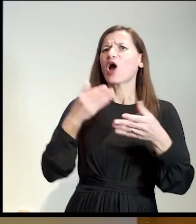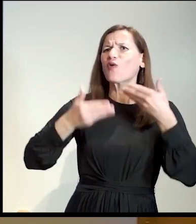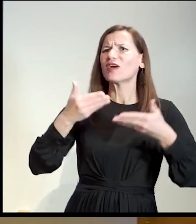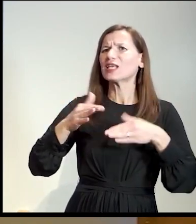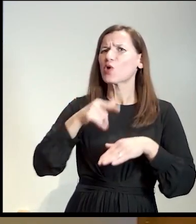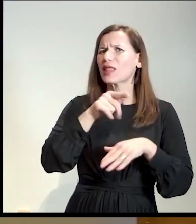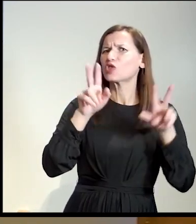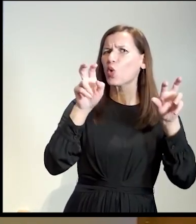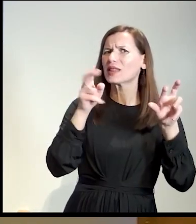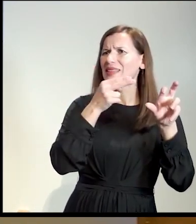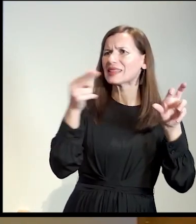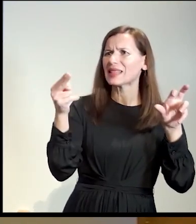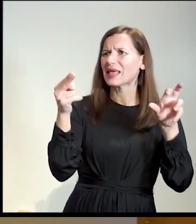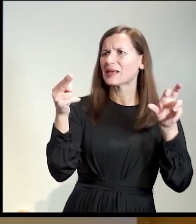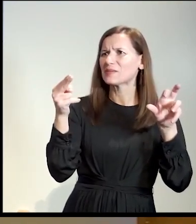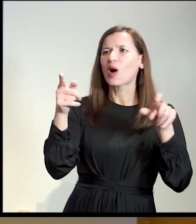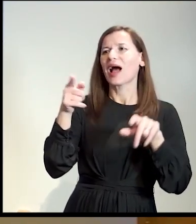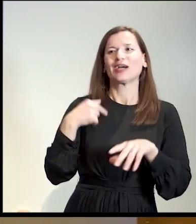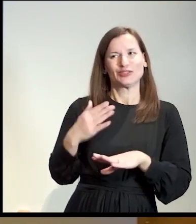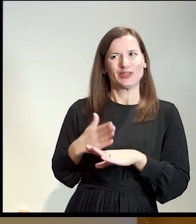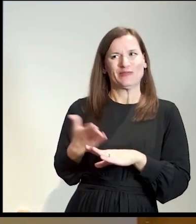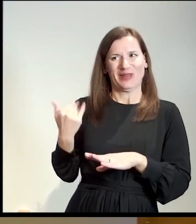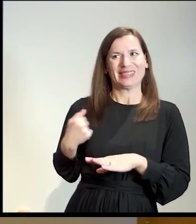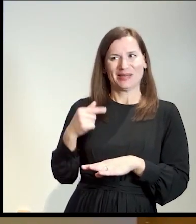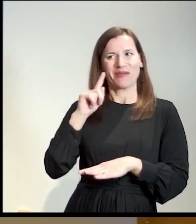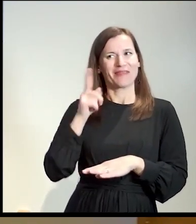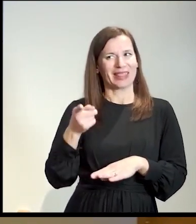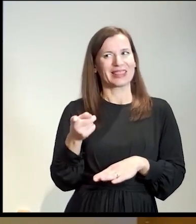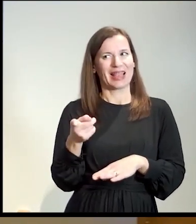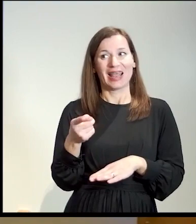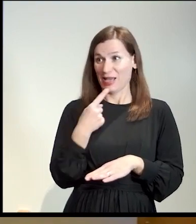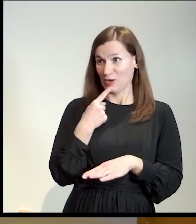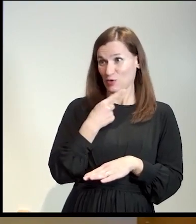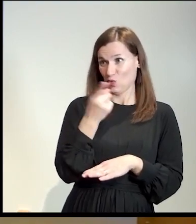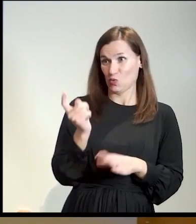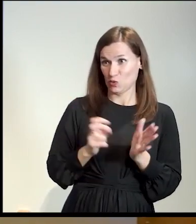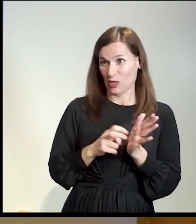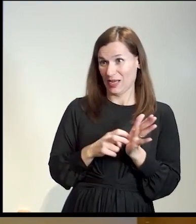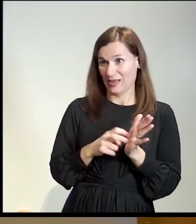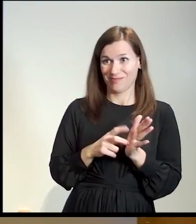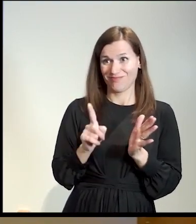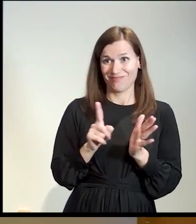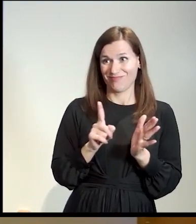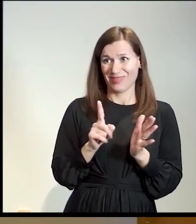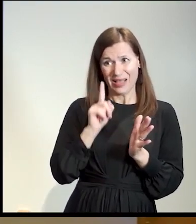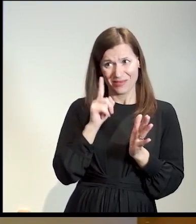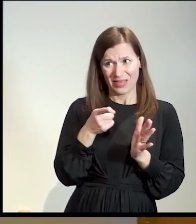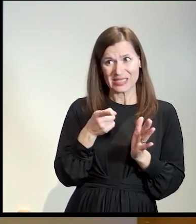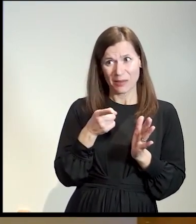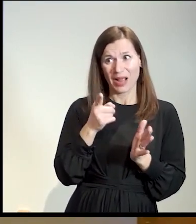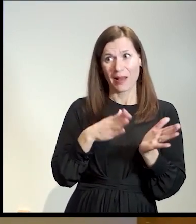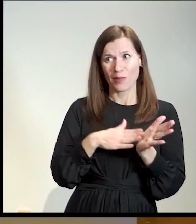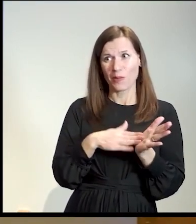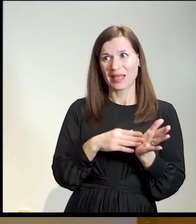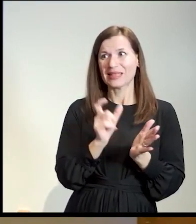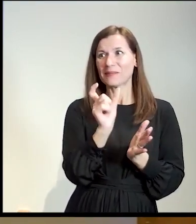zvedla. Ne? Si že prej vedla. Še kdo? Ne, ne. Veste pa, kaj pomeni